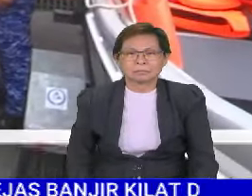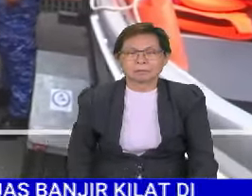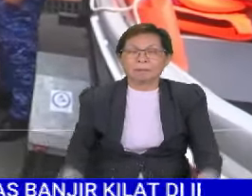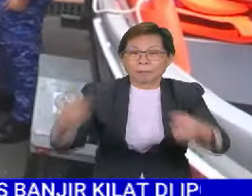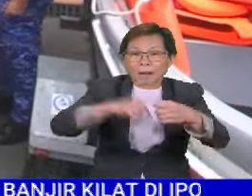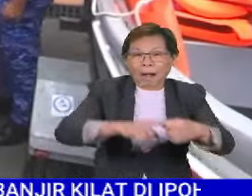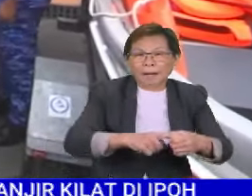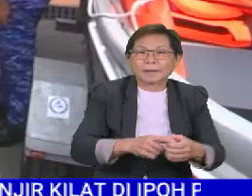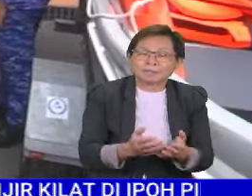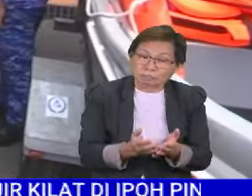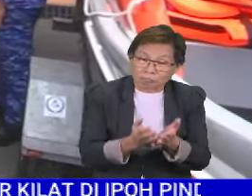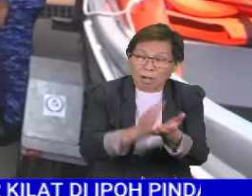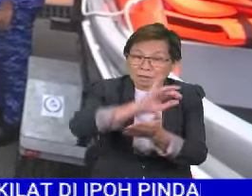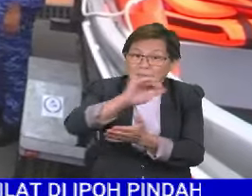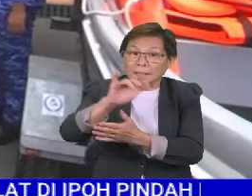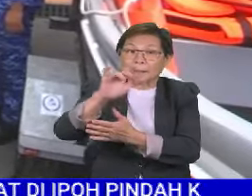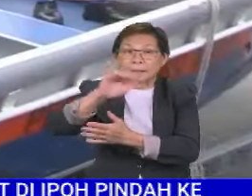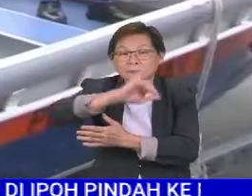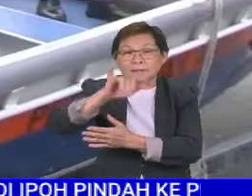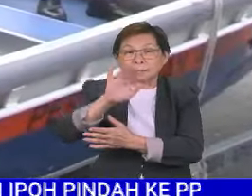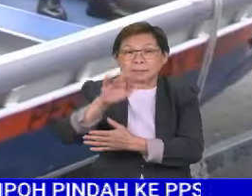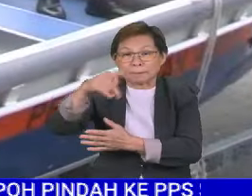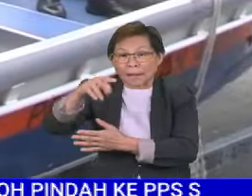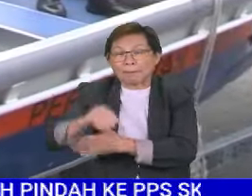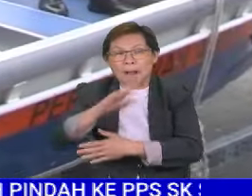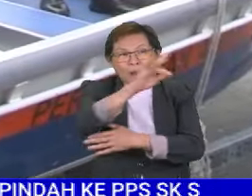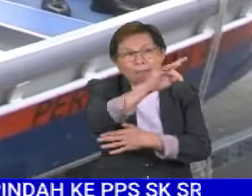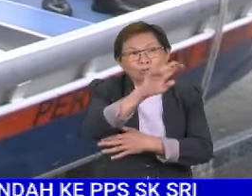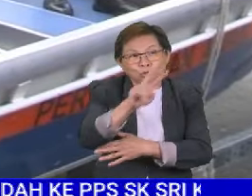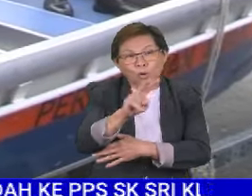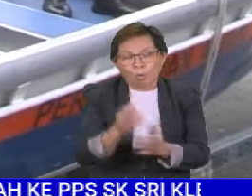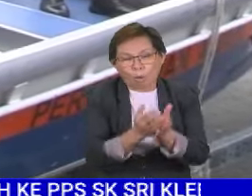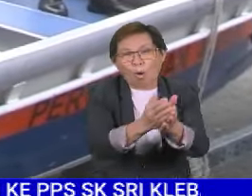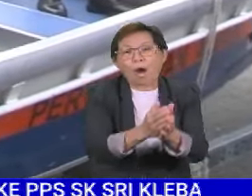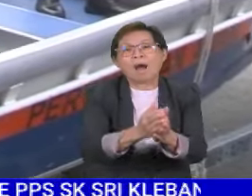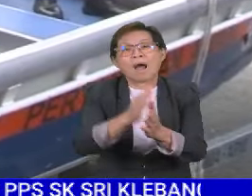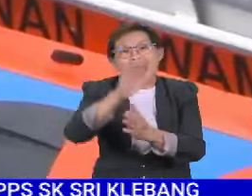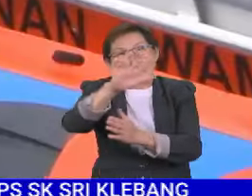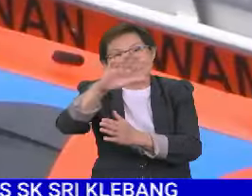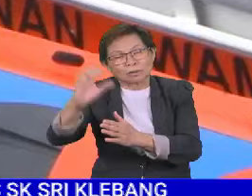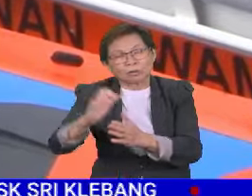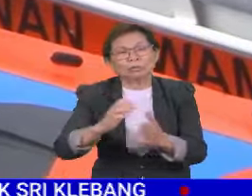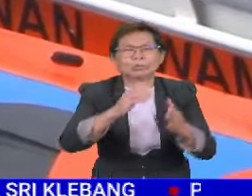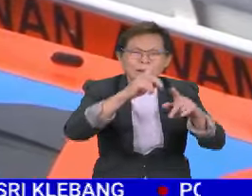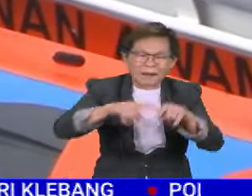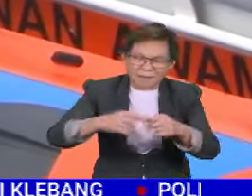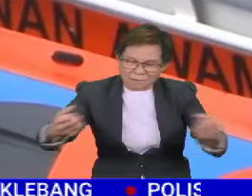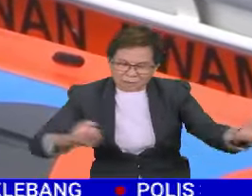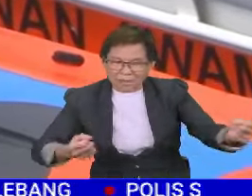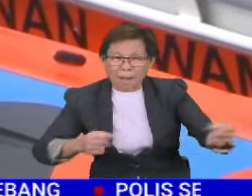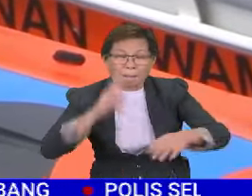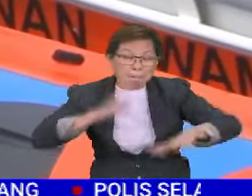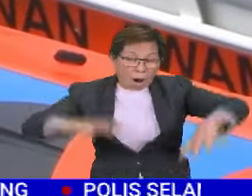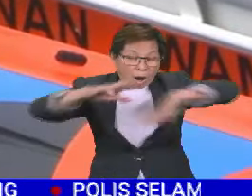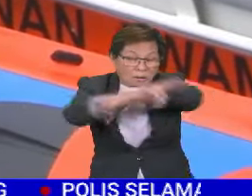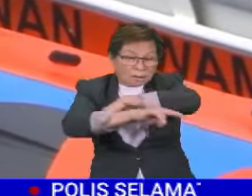Berhubung aset JPBN, kini terdapat 82 buah bot dan 500 jentera darat pelbagai jenis. Bencana banjir di Negeri Sembilan